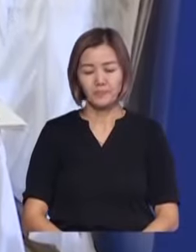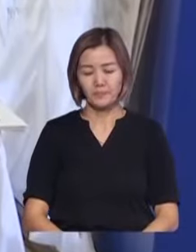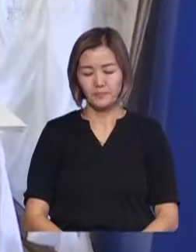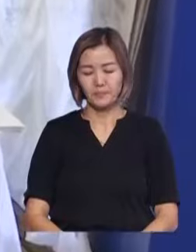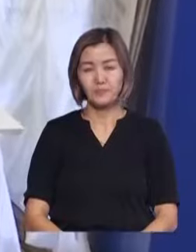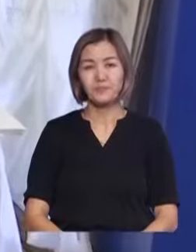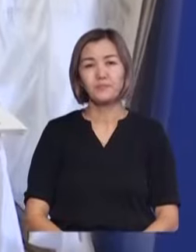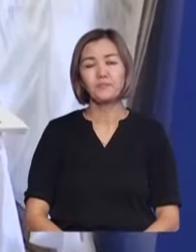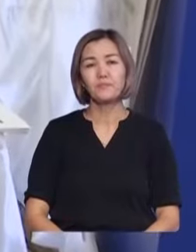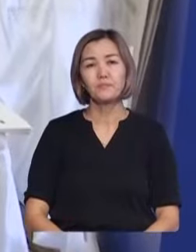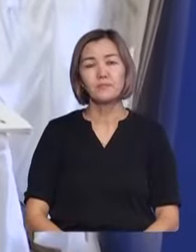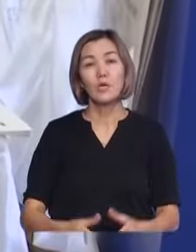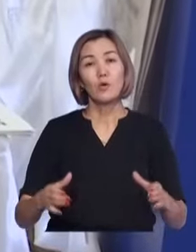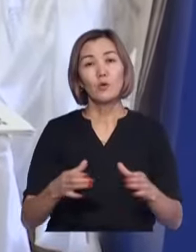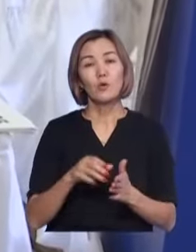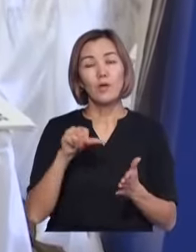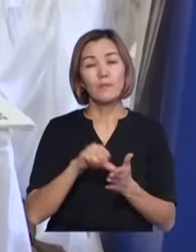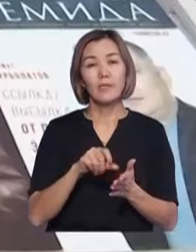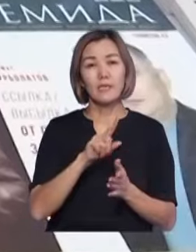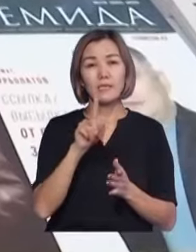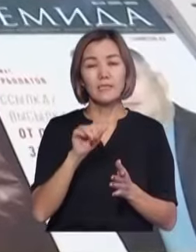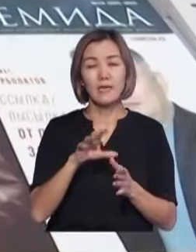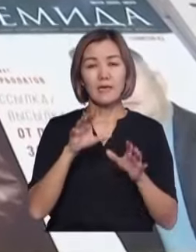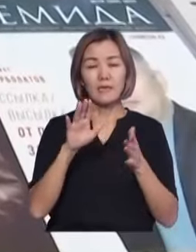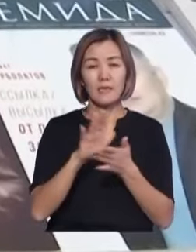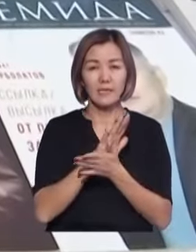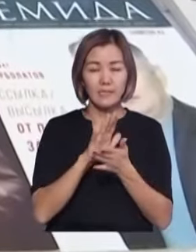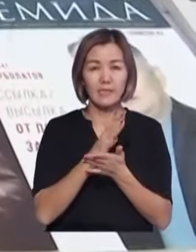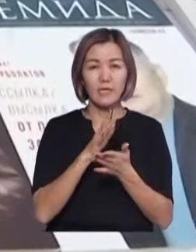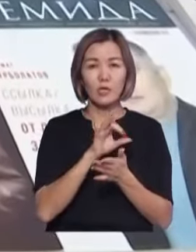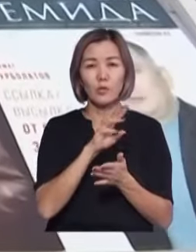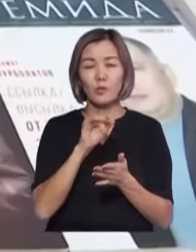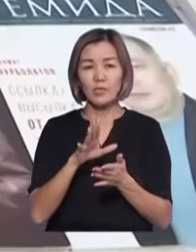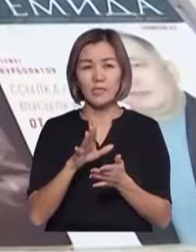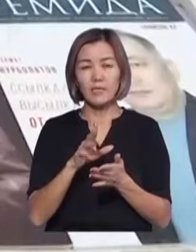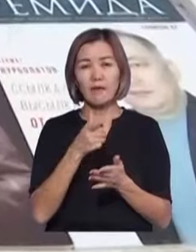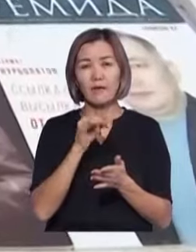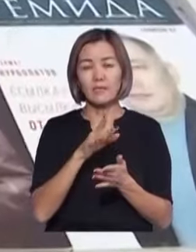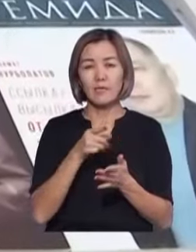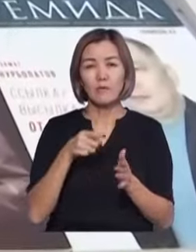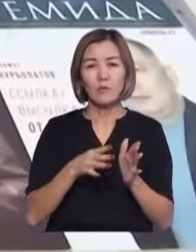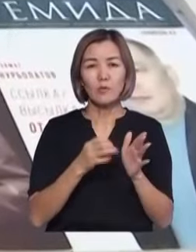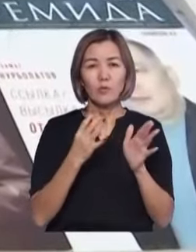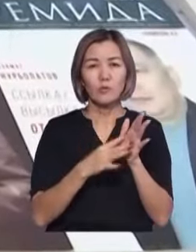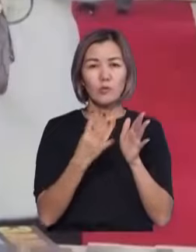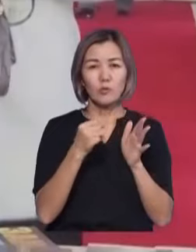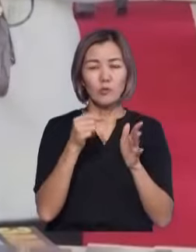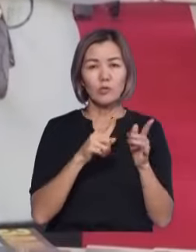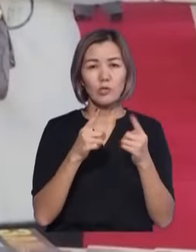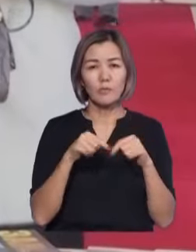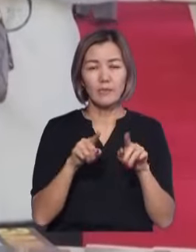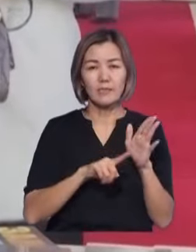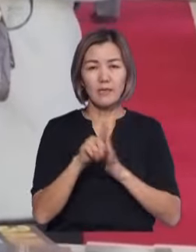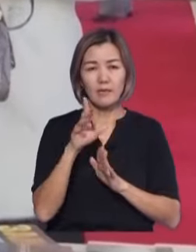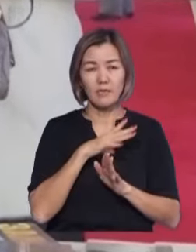Заң Медиа корпорациясы құрамындағы Заң газеті мен Юридическая газеті басылымдарының алғашқы саны 1994 жылдың қараша айында жарық көрген